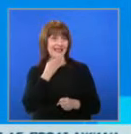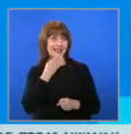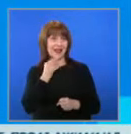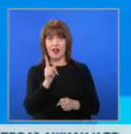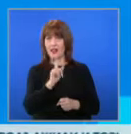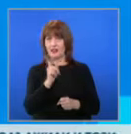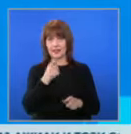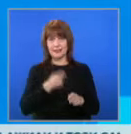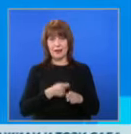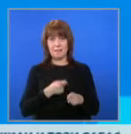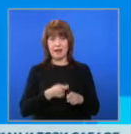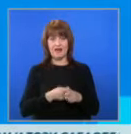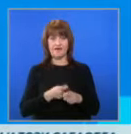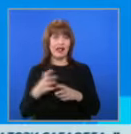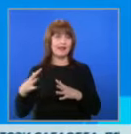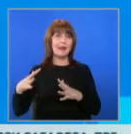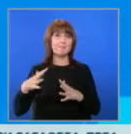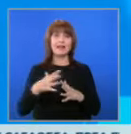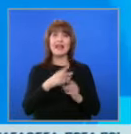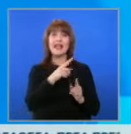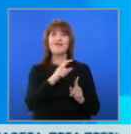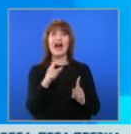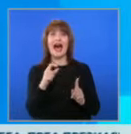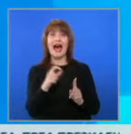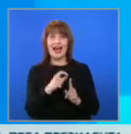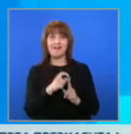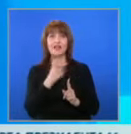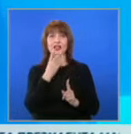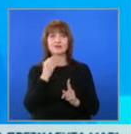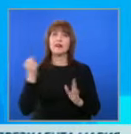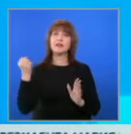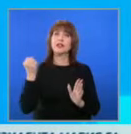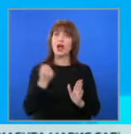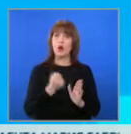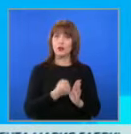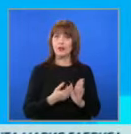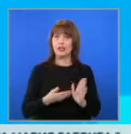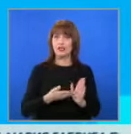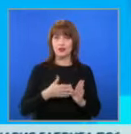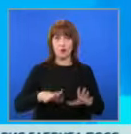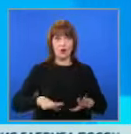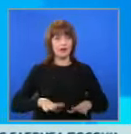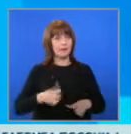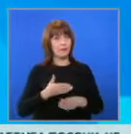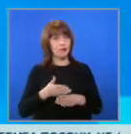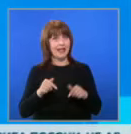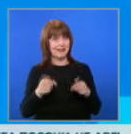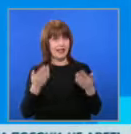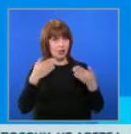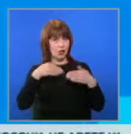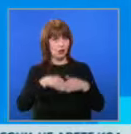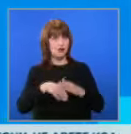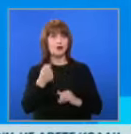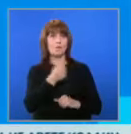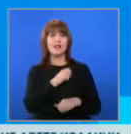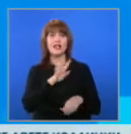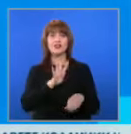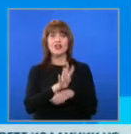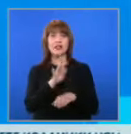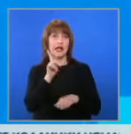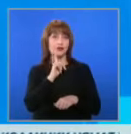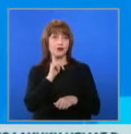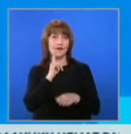да не се провежда сухопътна офанзива в Рафа, израелските удари срещу южния град продължават. Тази нощ са били убити